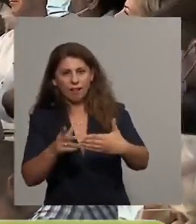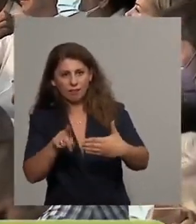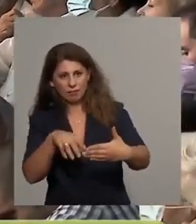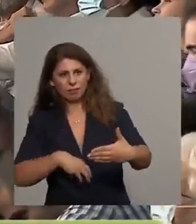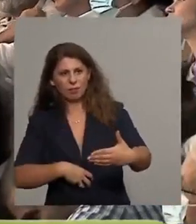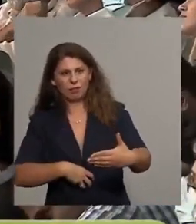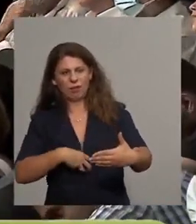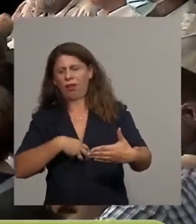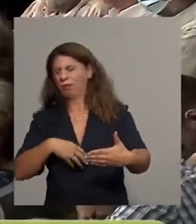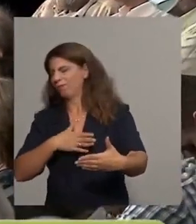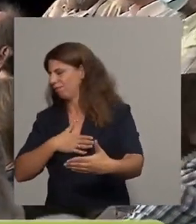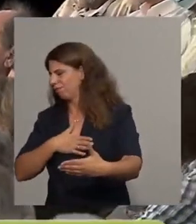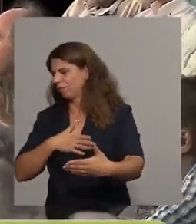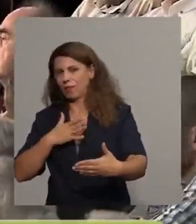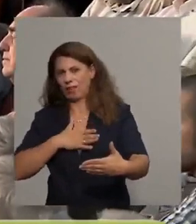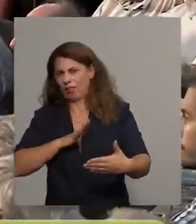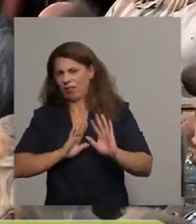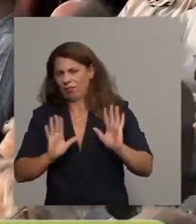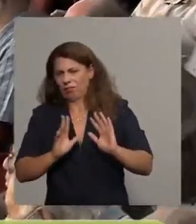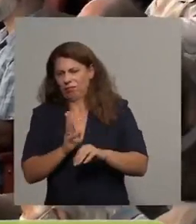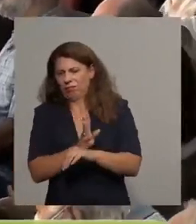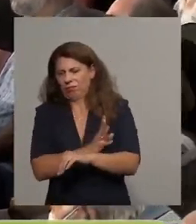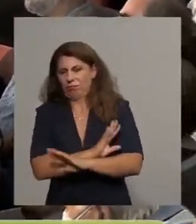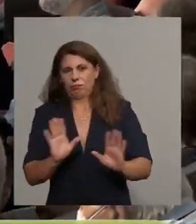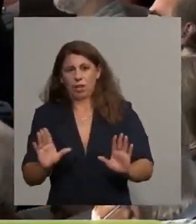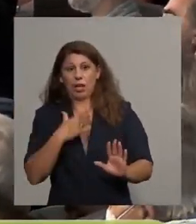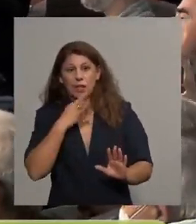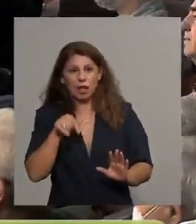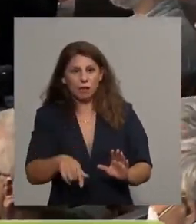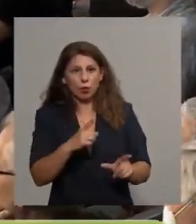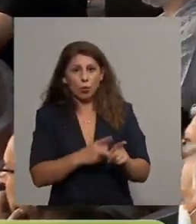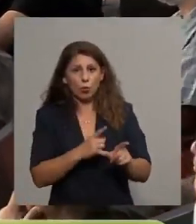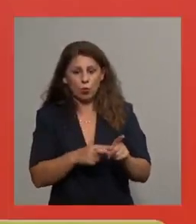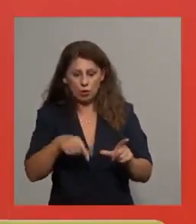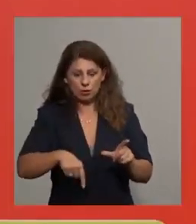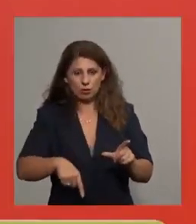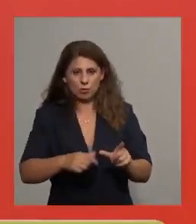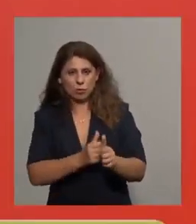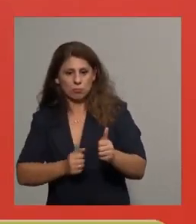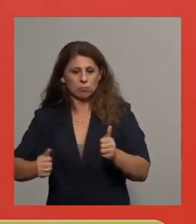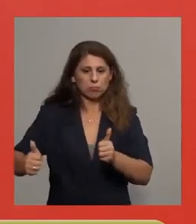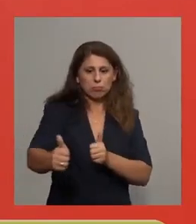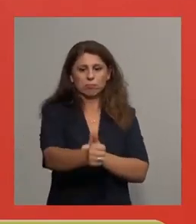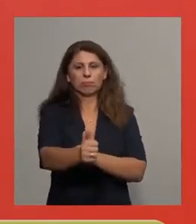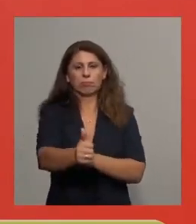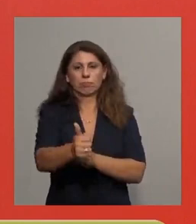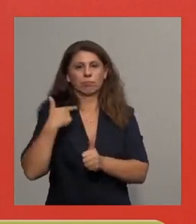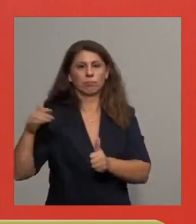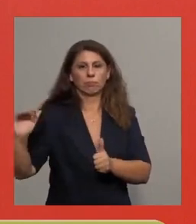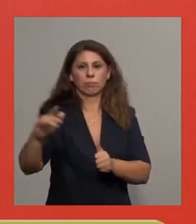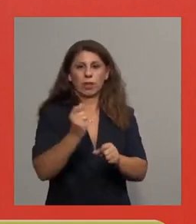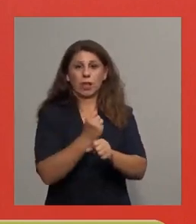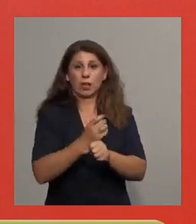αποκρουστικό. Γι' αυτό το ΚΚΕ σήμερα πρωτοστατεί και καλεί τους εργαζόμενους και το